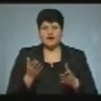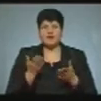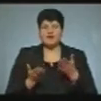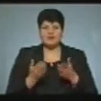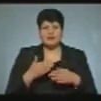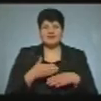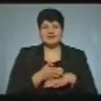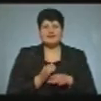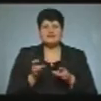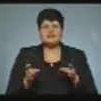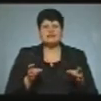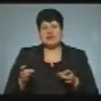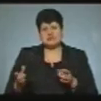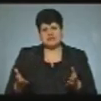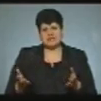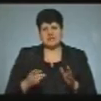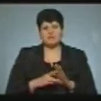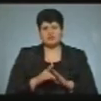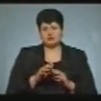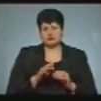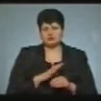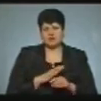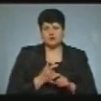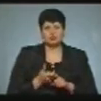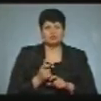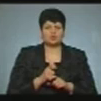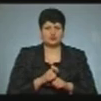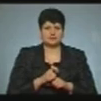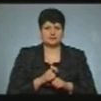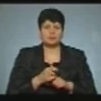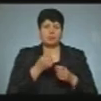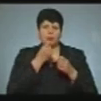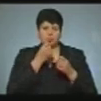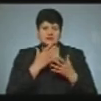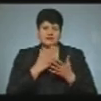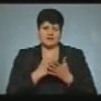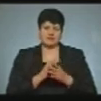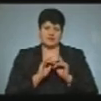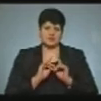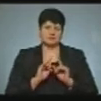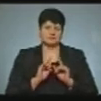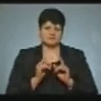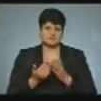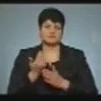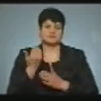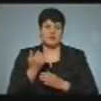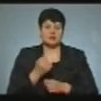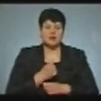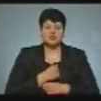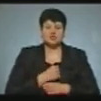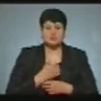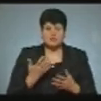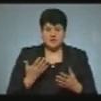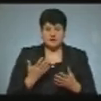децентралізація на початках була дуже, скажімо так, позитивний, мала резонанс. Але, на жаль, саме